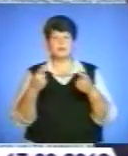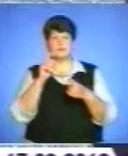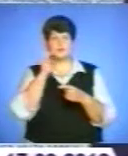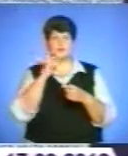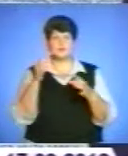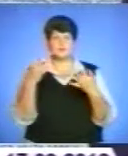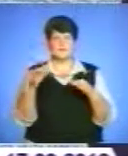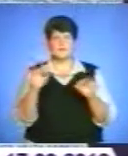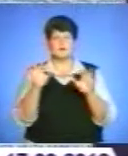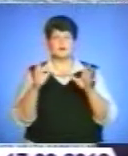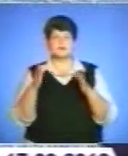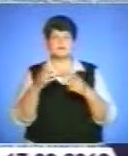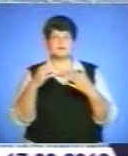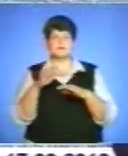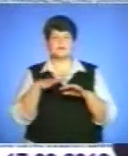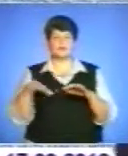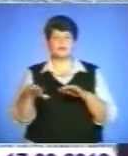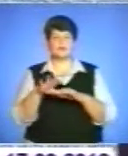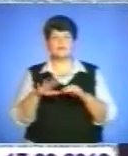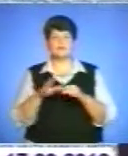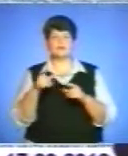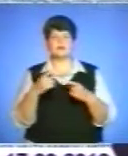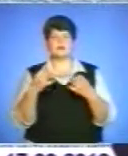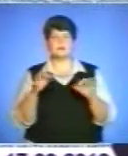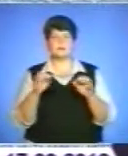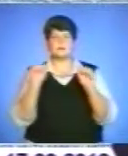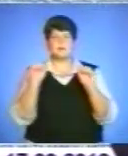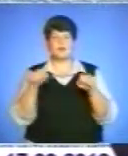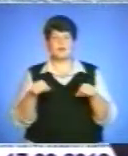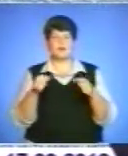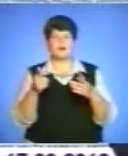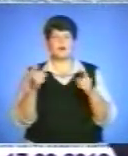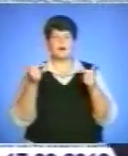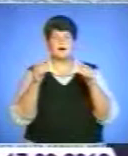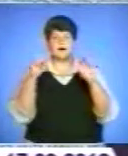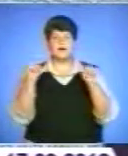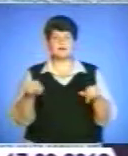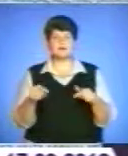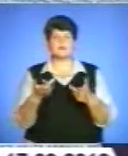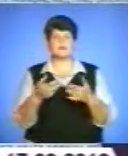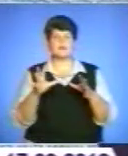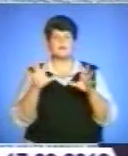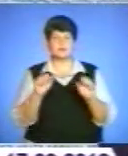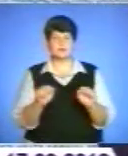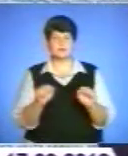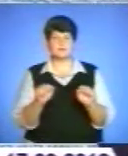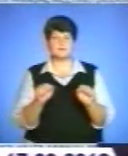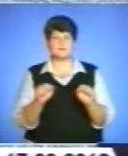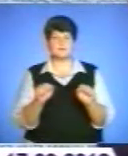конкурентного середовища, надійних правових гарантій для інвесторів, для відповідальних власників.